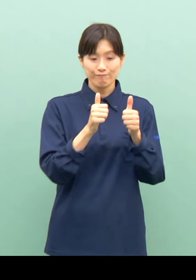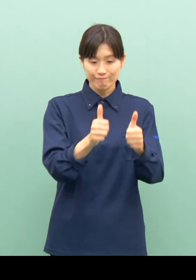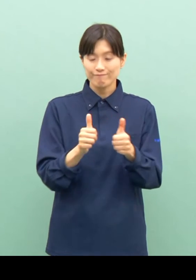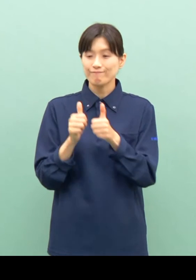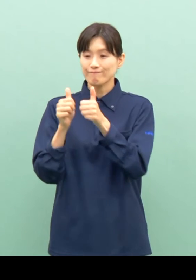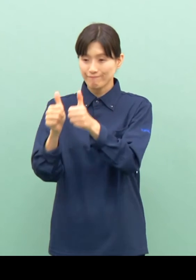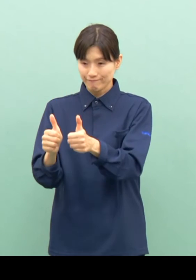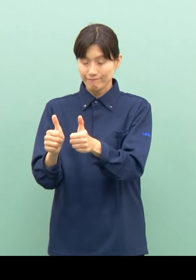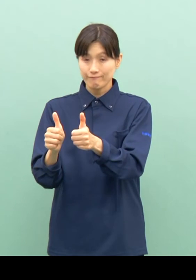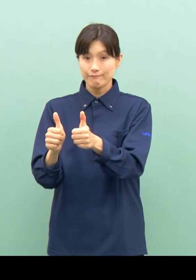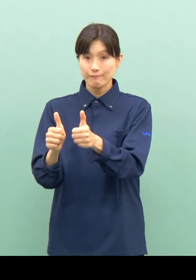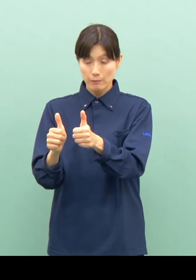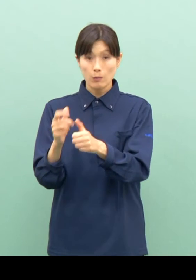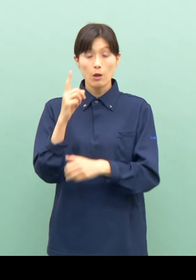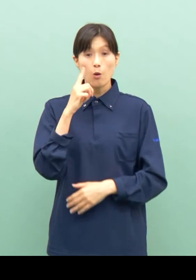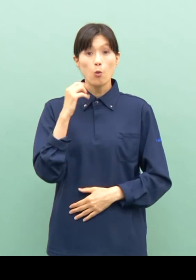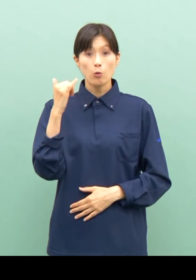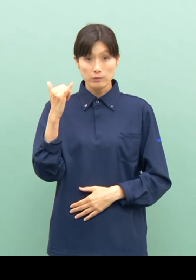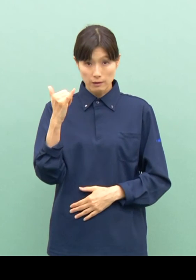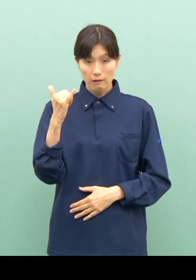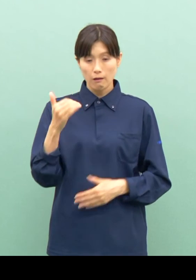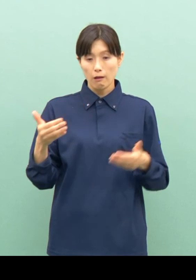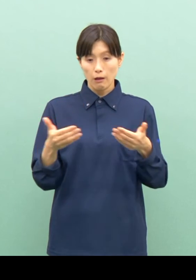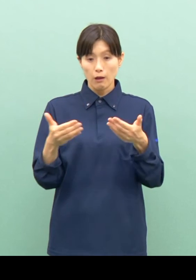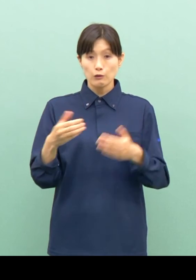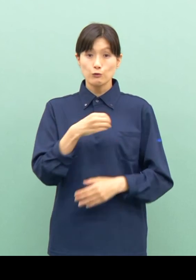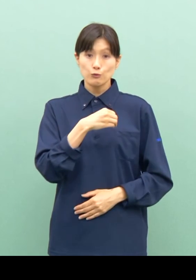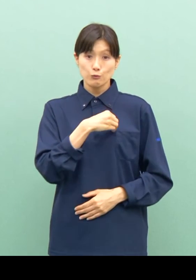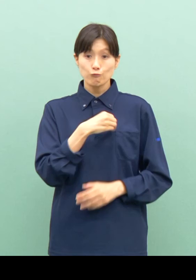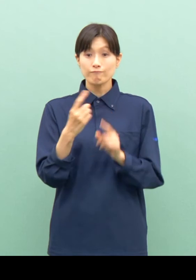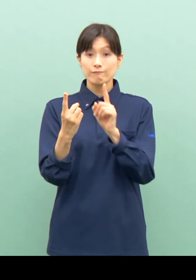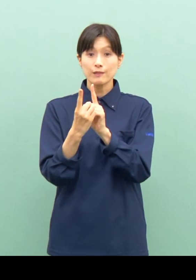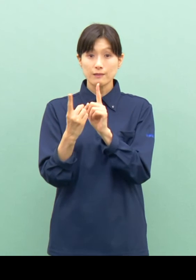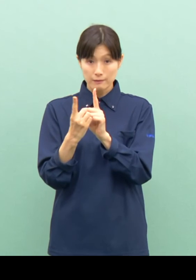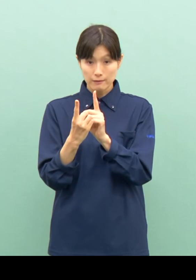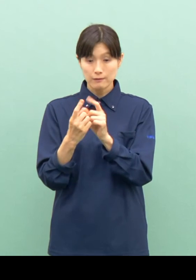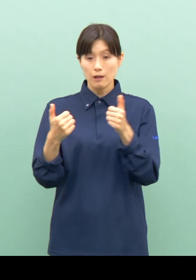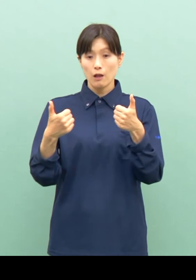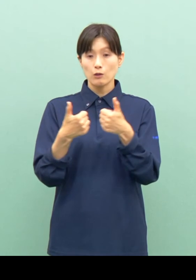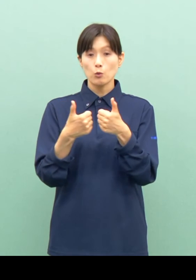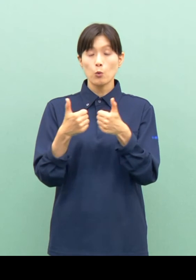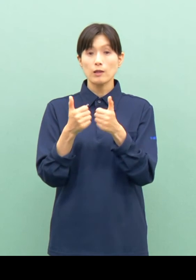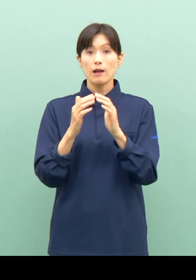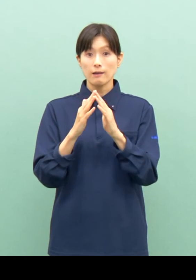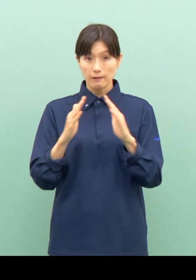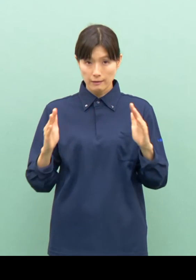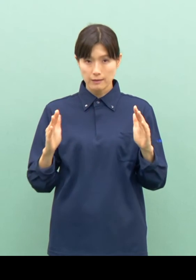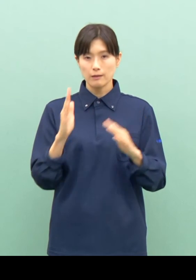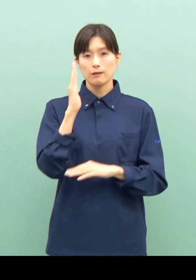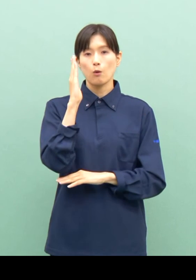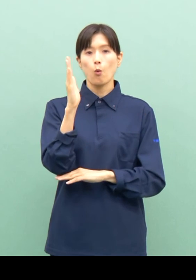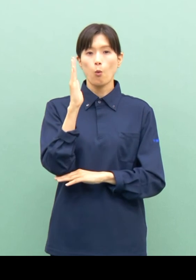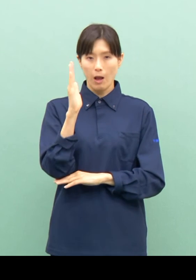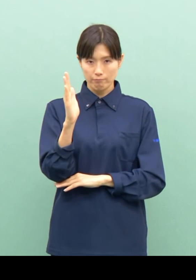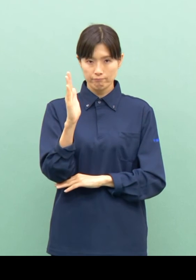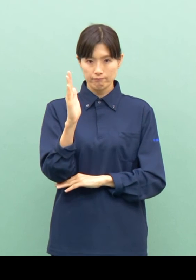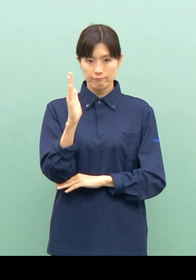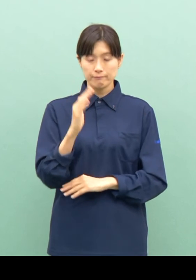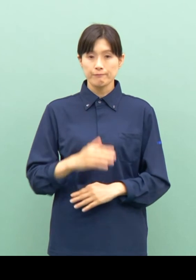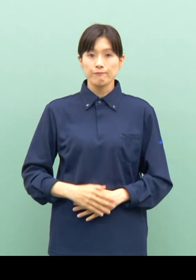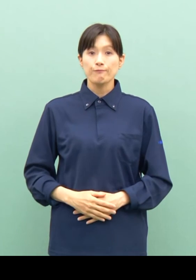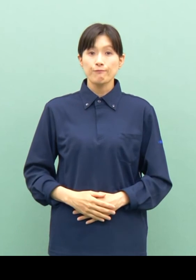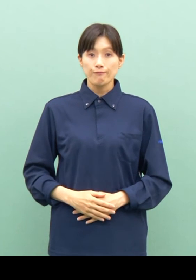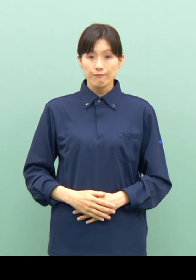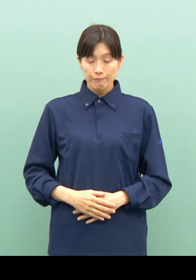に出かけていって、保護者の方や職員の方たちに対して相談会や講話をさせていただいています